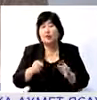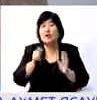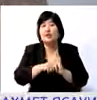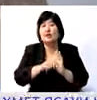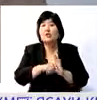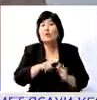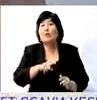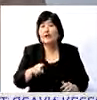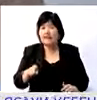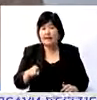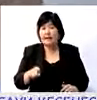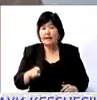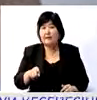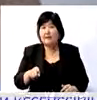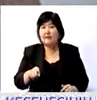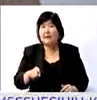барысында